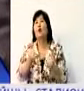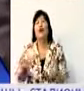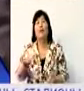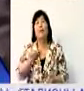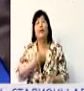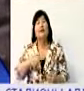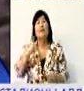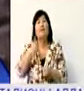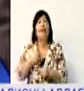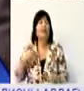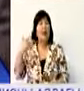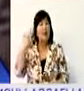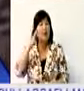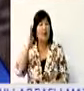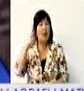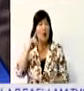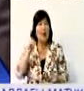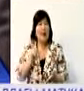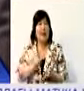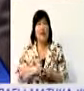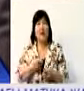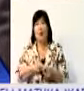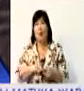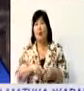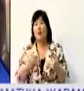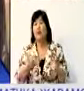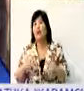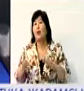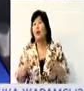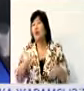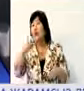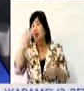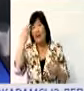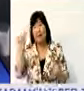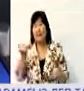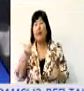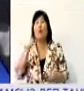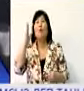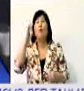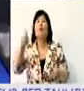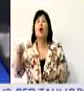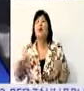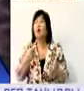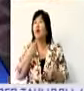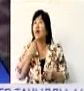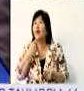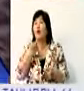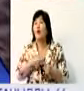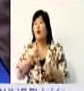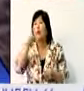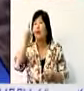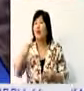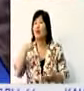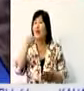басты мақсатымыз болуға тиісті. Өйткені өткенді білмей, болашақты құру мүмкін емес. Азаматын ардақтаған ел азбайды